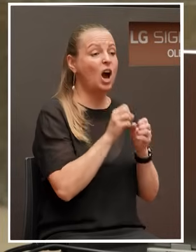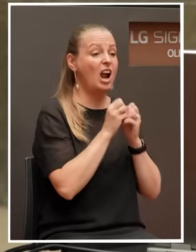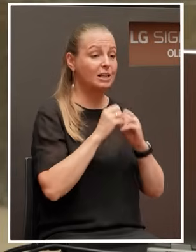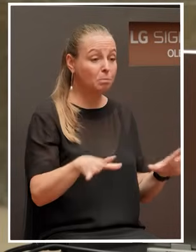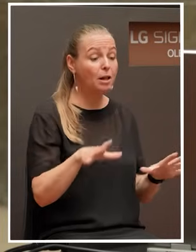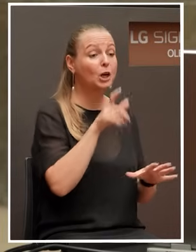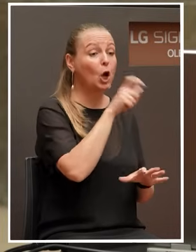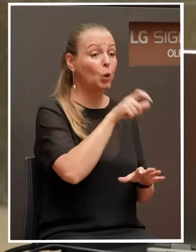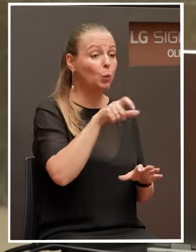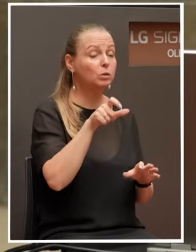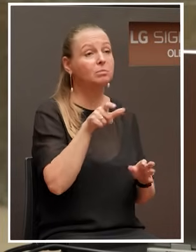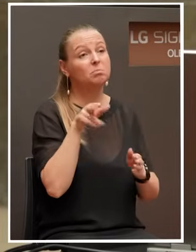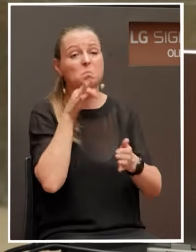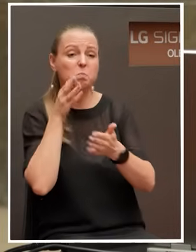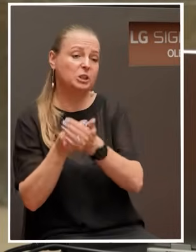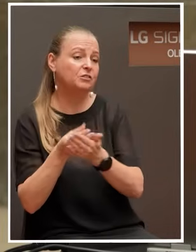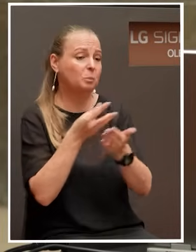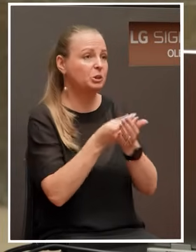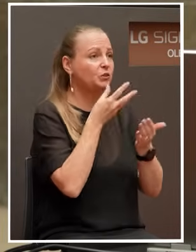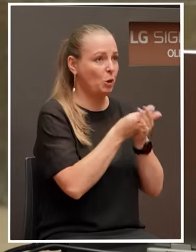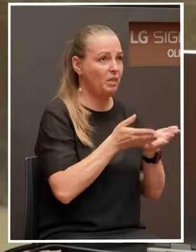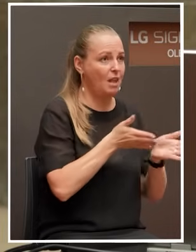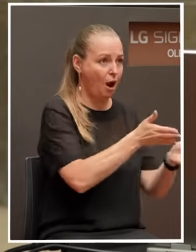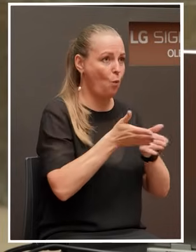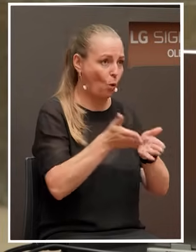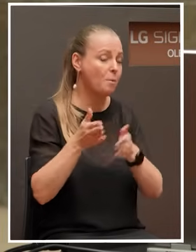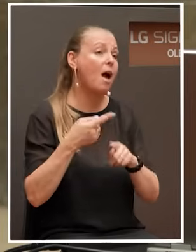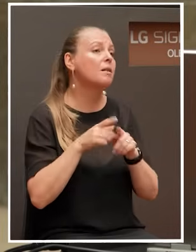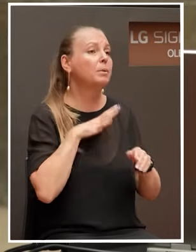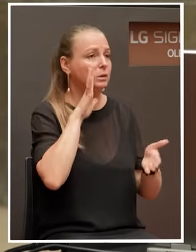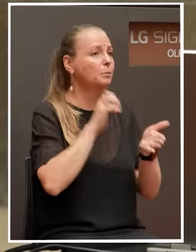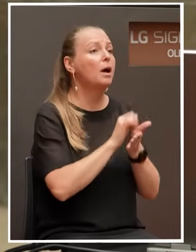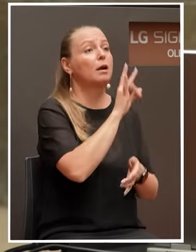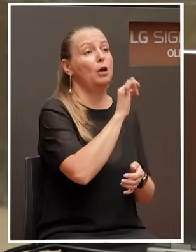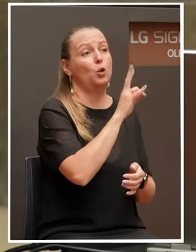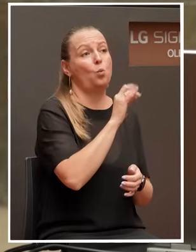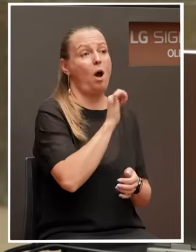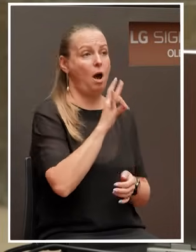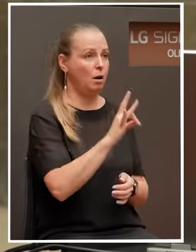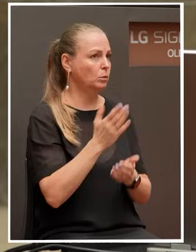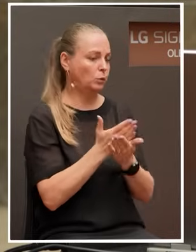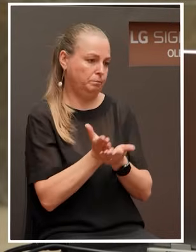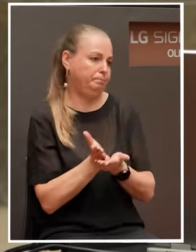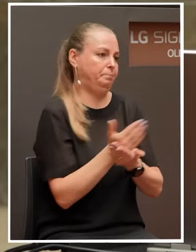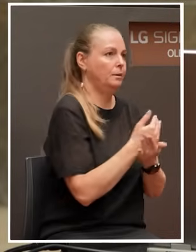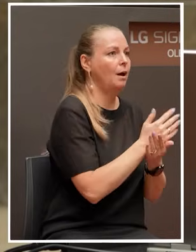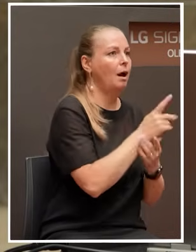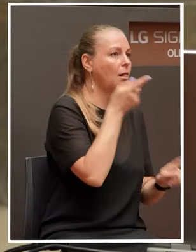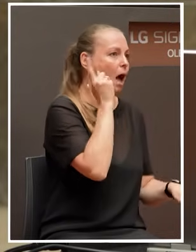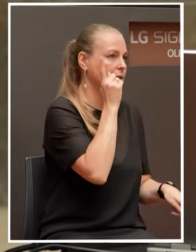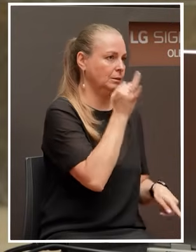люди пошли своей дорогой, наиболее заметно это было у Ренуара, который повернулся к классике,